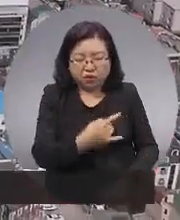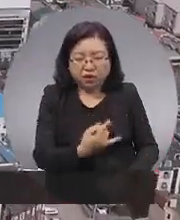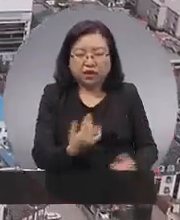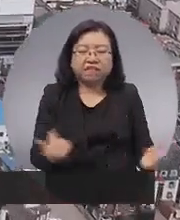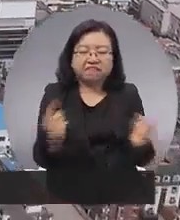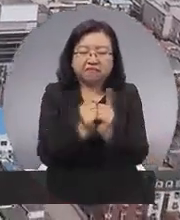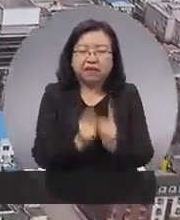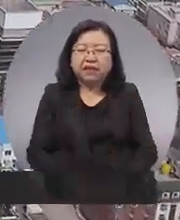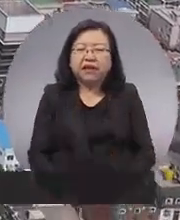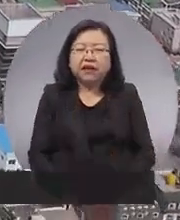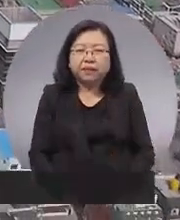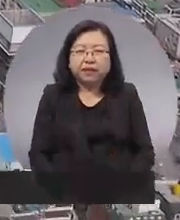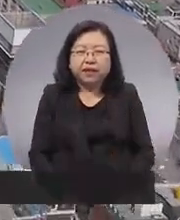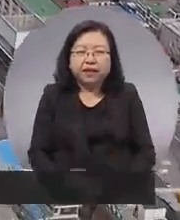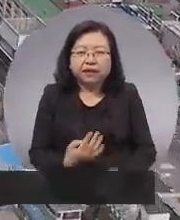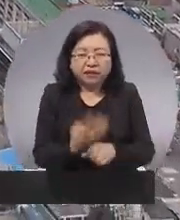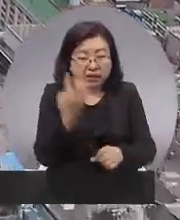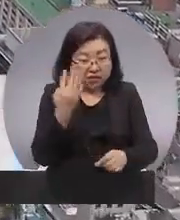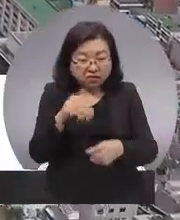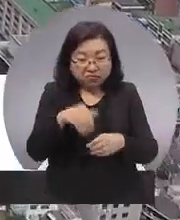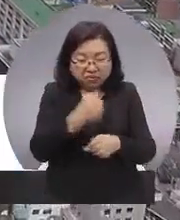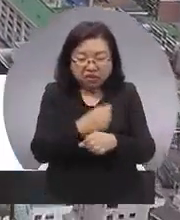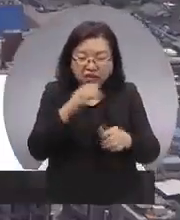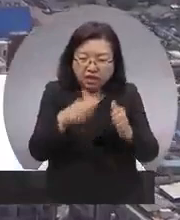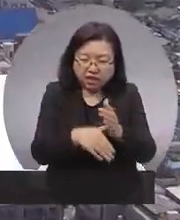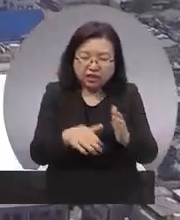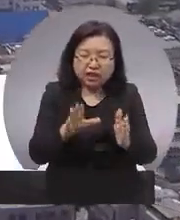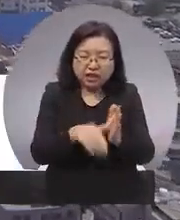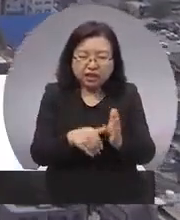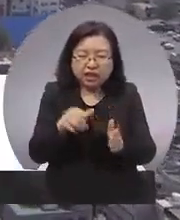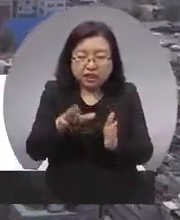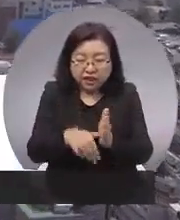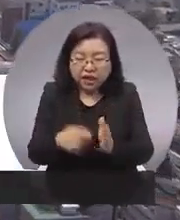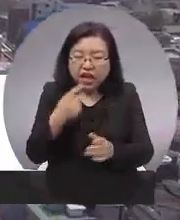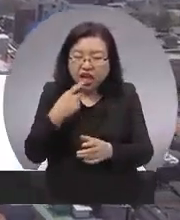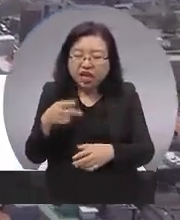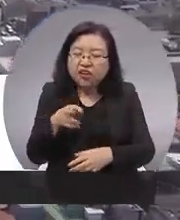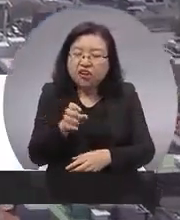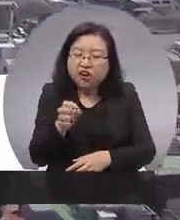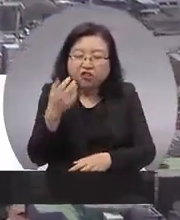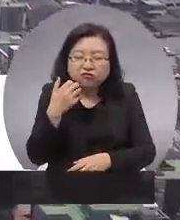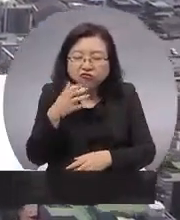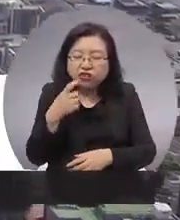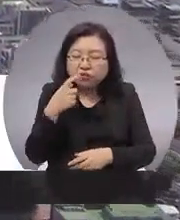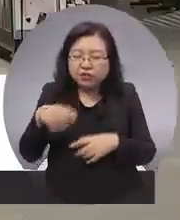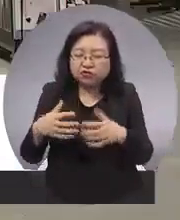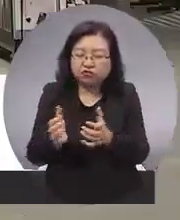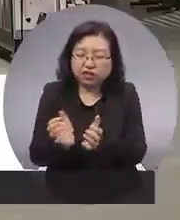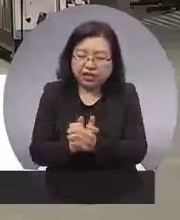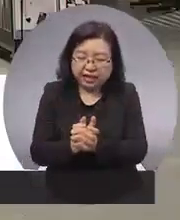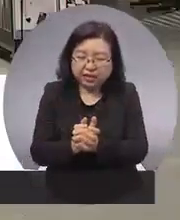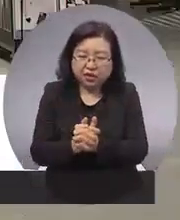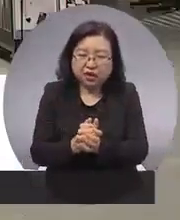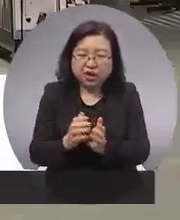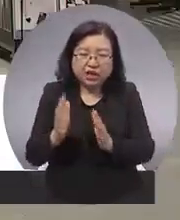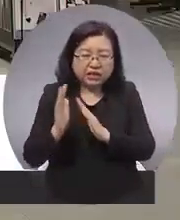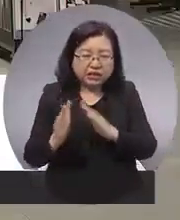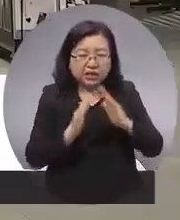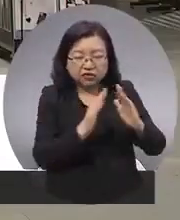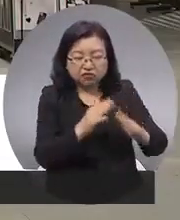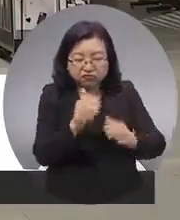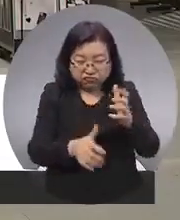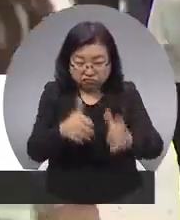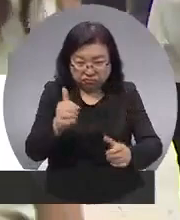해서 4년전 선거에선 당시 여당이 어떤 민주당이 단체장 8 썩을 차지하며 압승을 거뒀지만